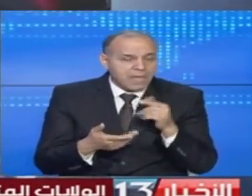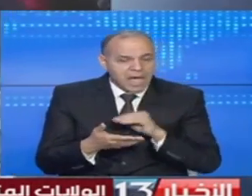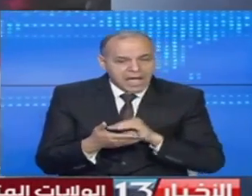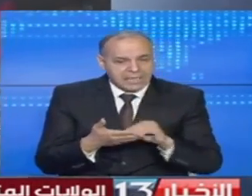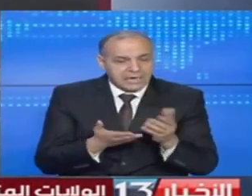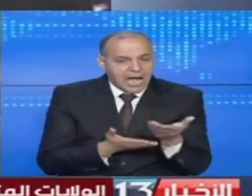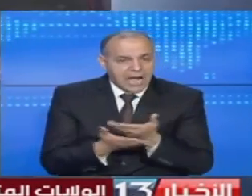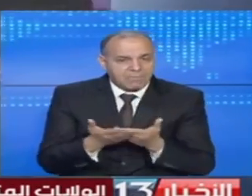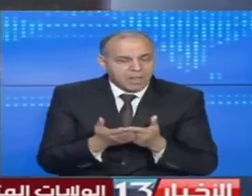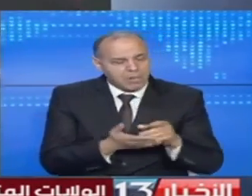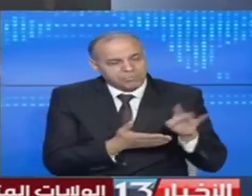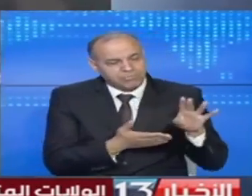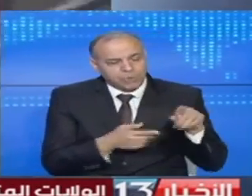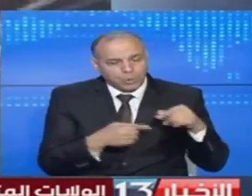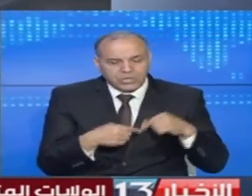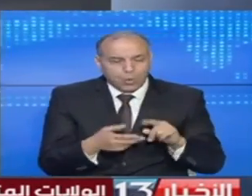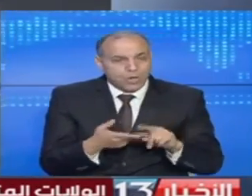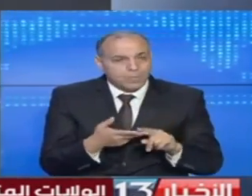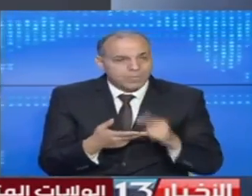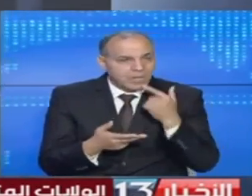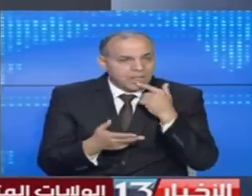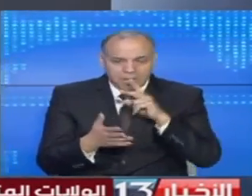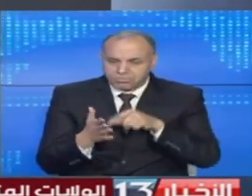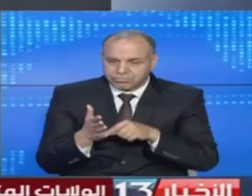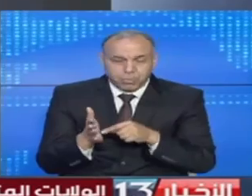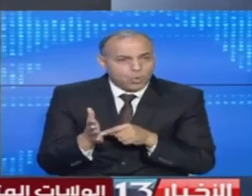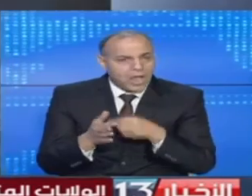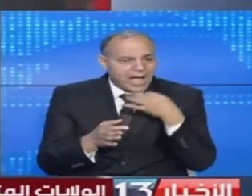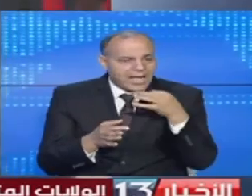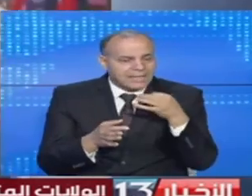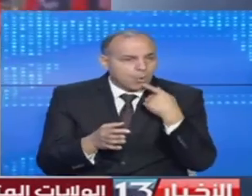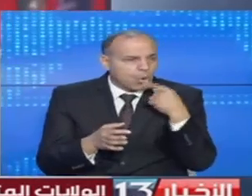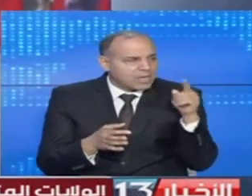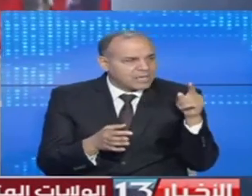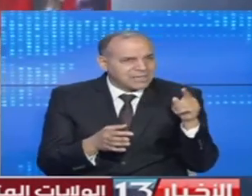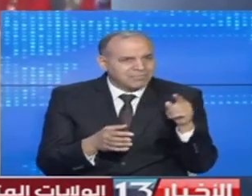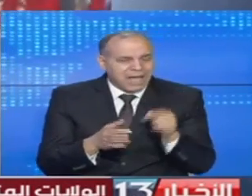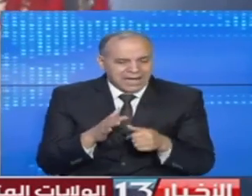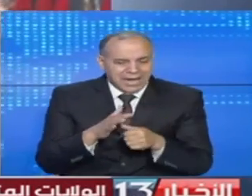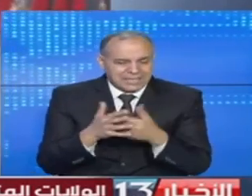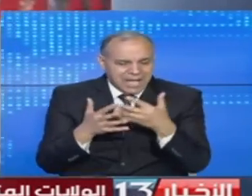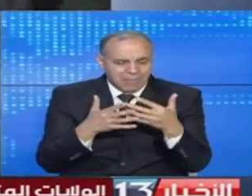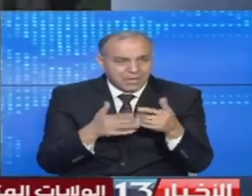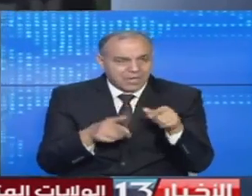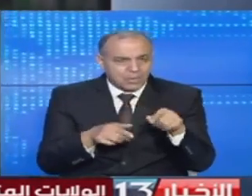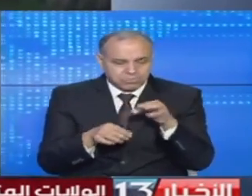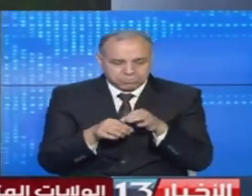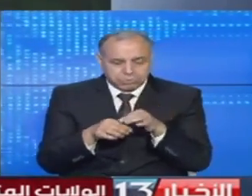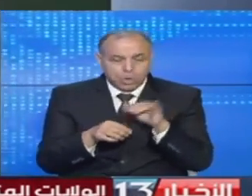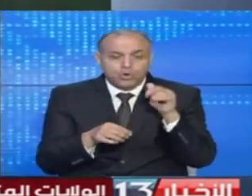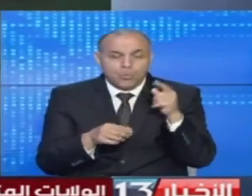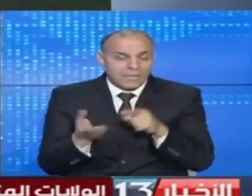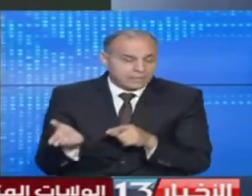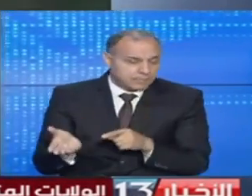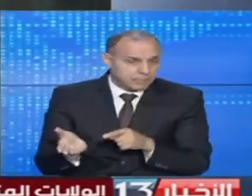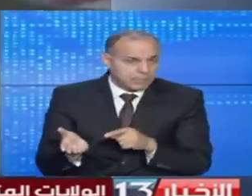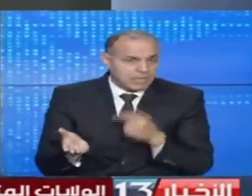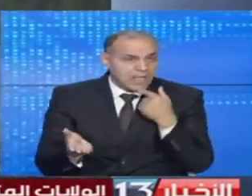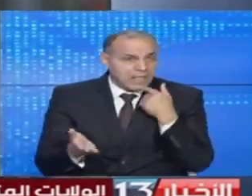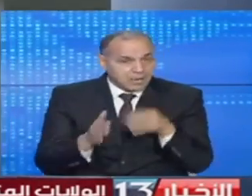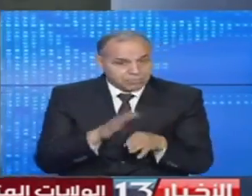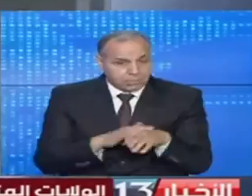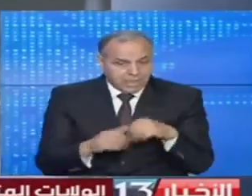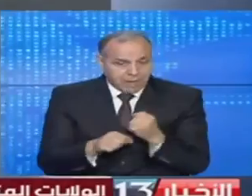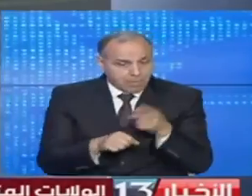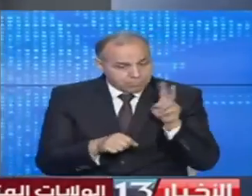الخدمات العامه الحكوميه التوقيع على خطاب يسمح لفريق الرئيس الامريكي المنتخب جو بايدن ببدء